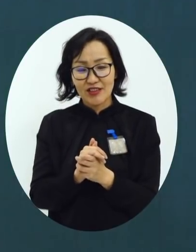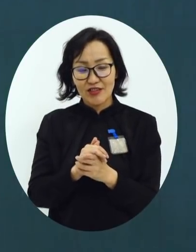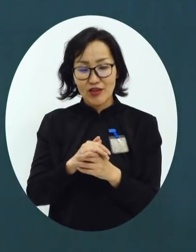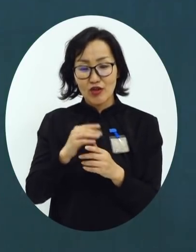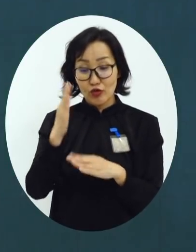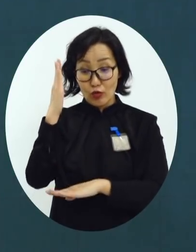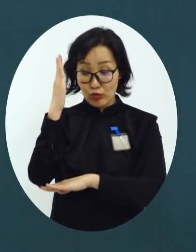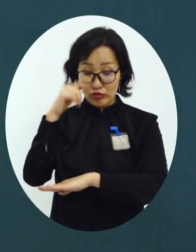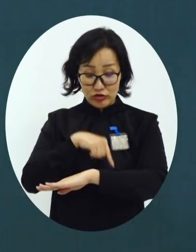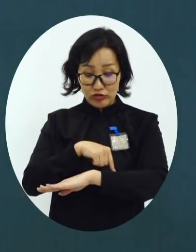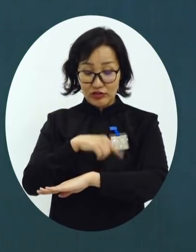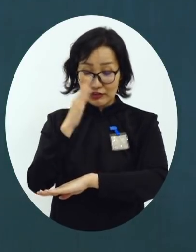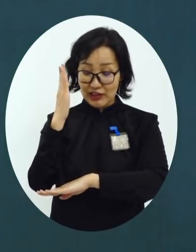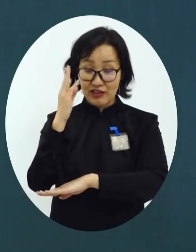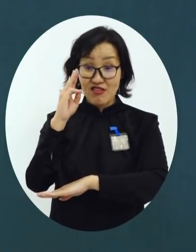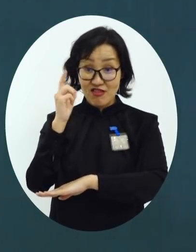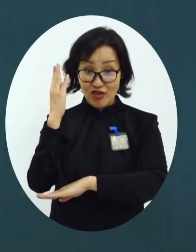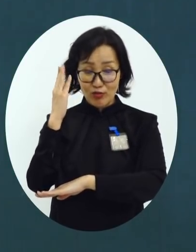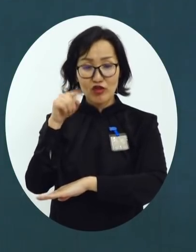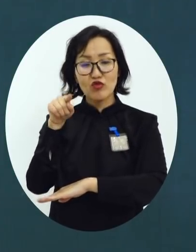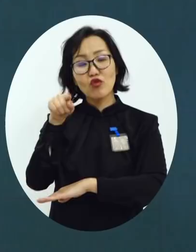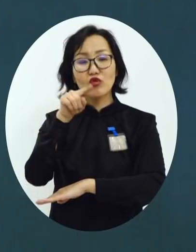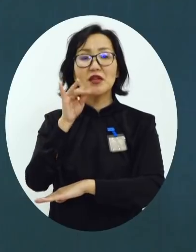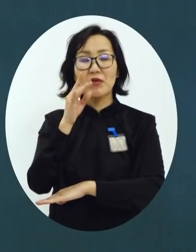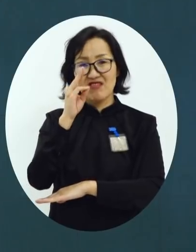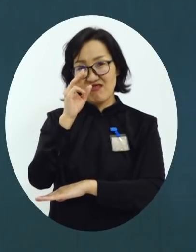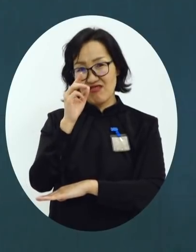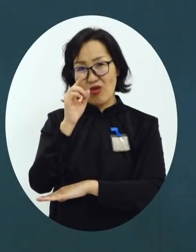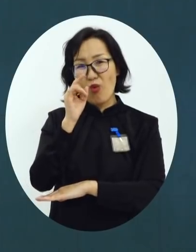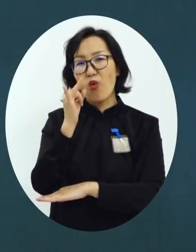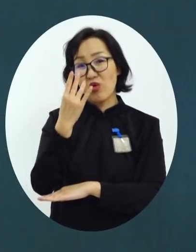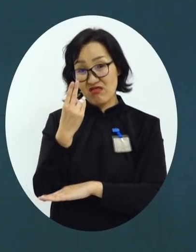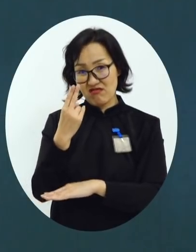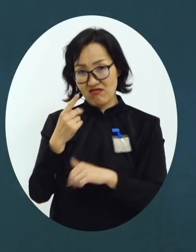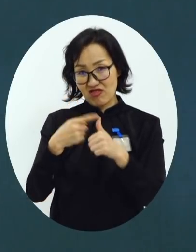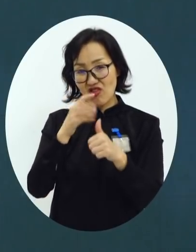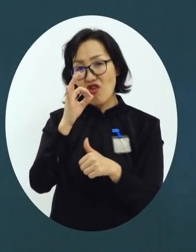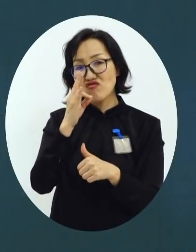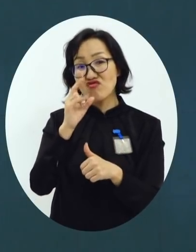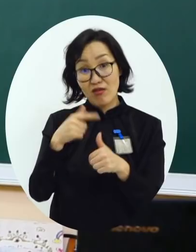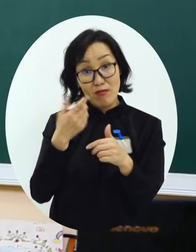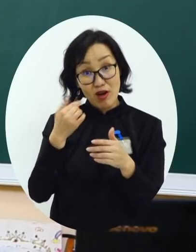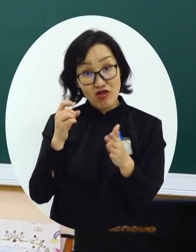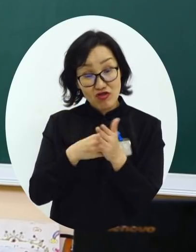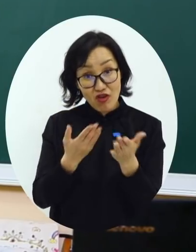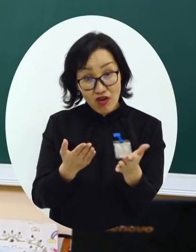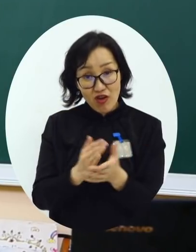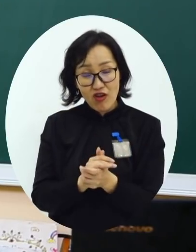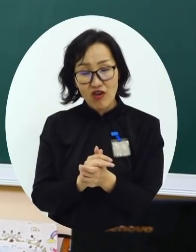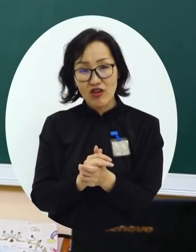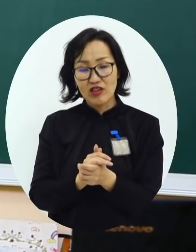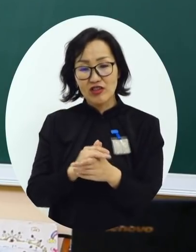Гурвалжны нэг өнцөг нь тэгш байвал нөгөө хоёр өнцөг нь ямар байх нь вэ? Хурц байх. Тэгвэл гурвалжны тэгш өнцөг